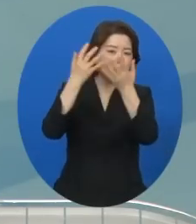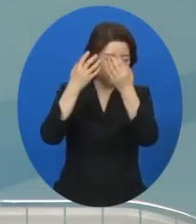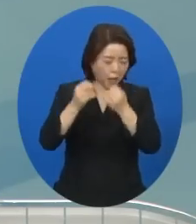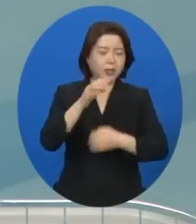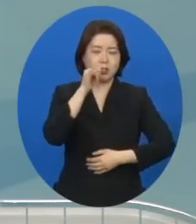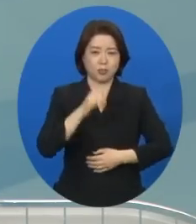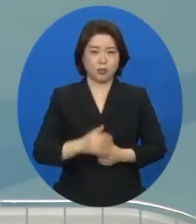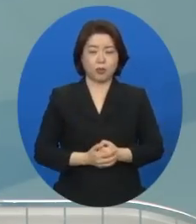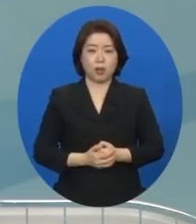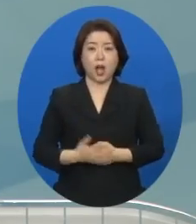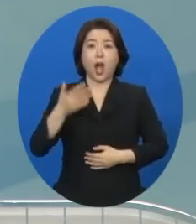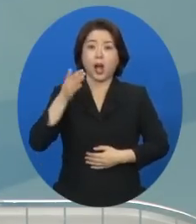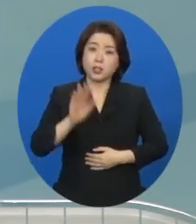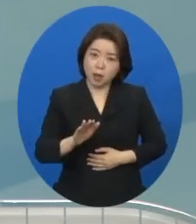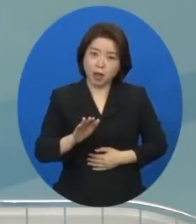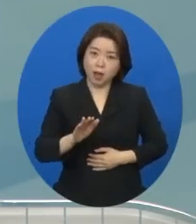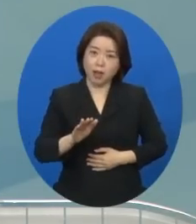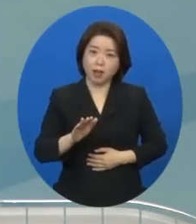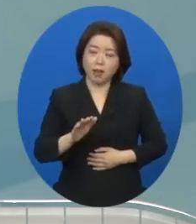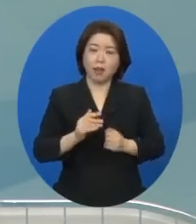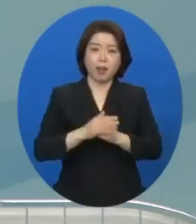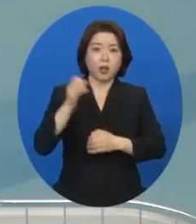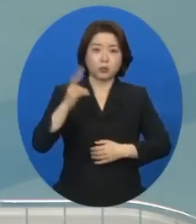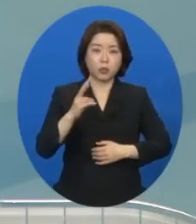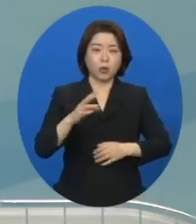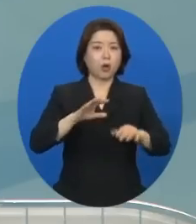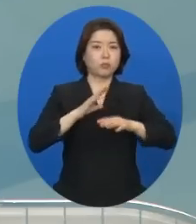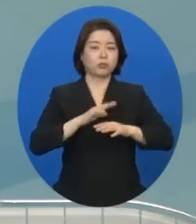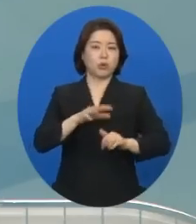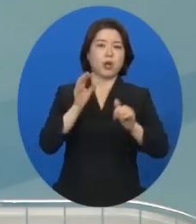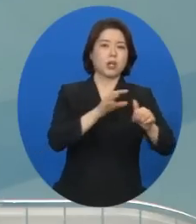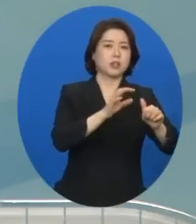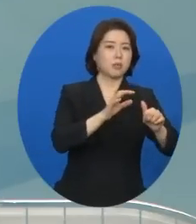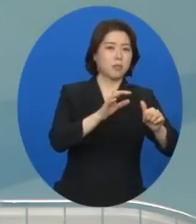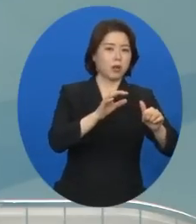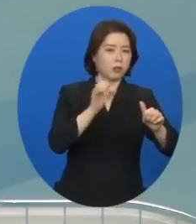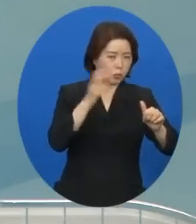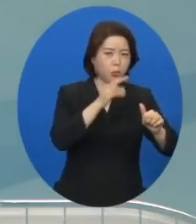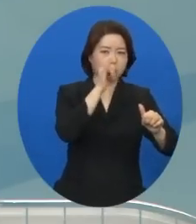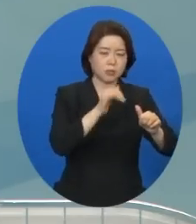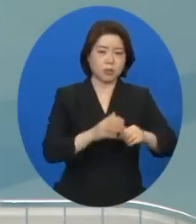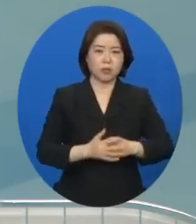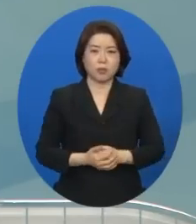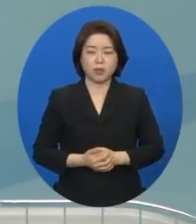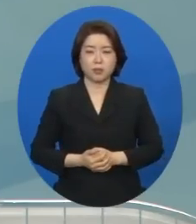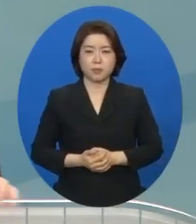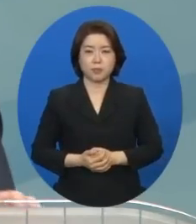들었습니다. 그렇지만 또 무서운 책망도 들었습니다.